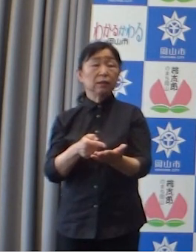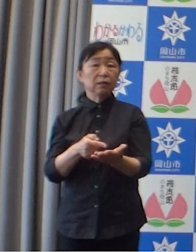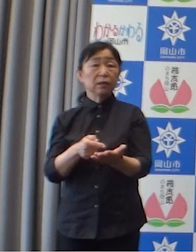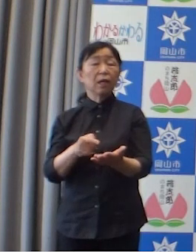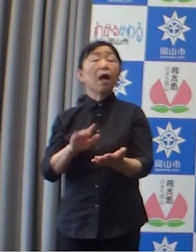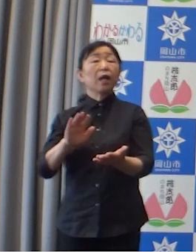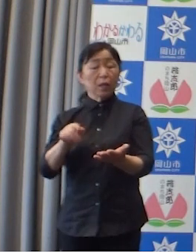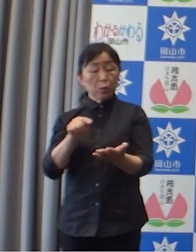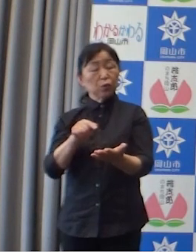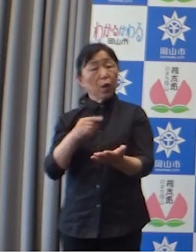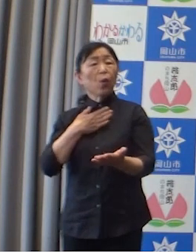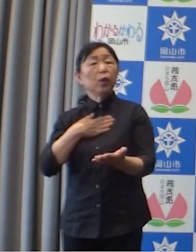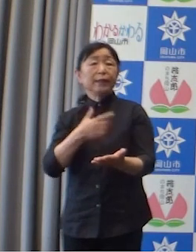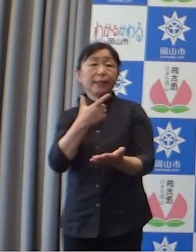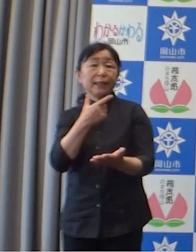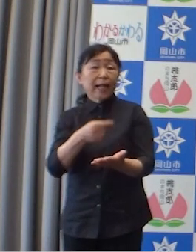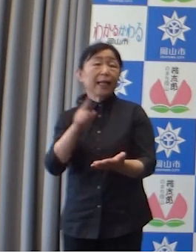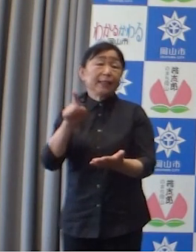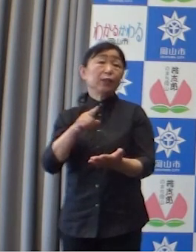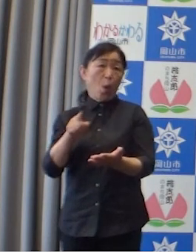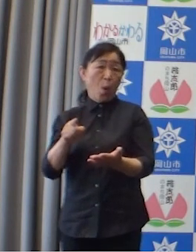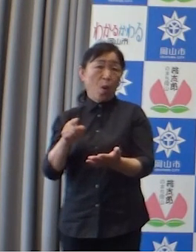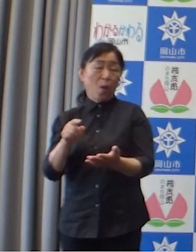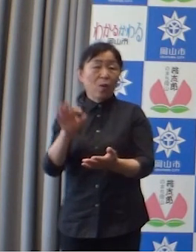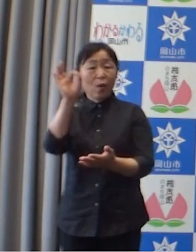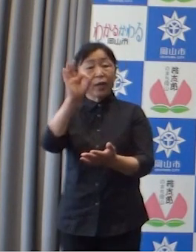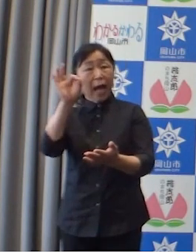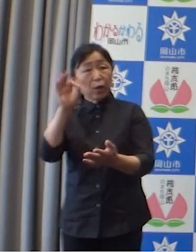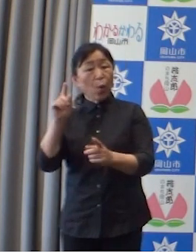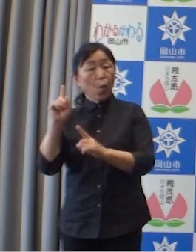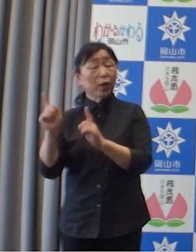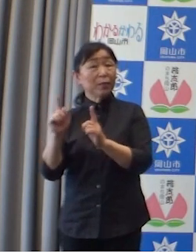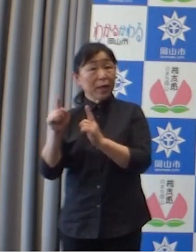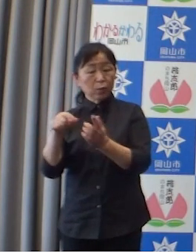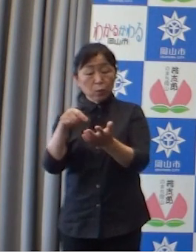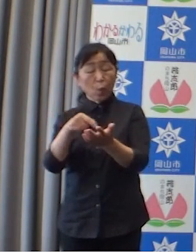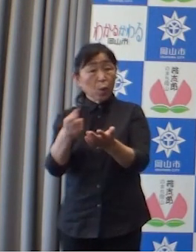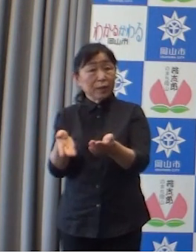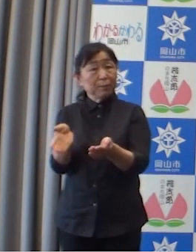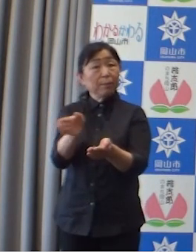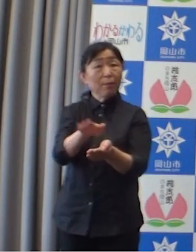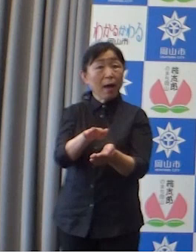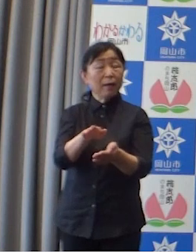ていう人は、じゃ あイベントの観光イベントのところに入れるとね、